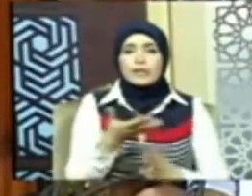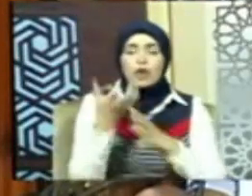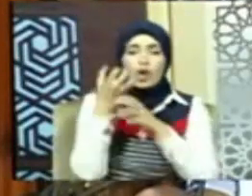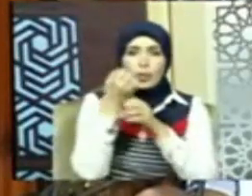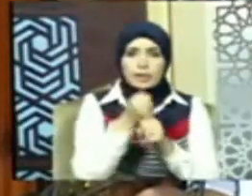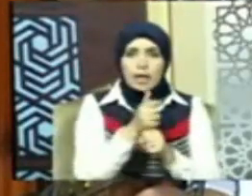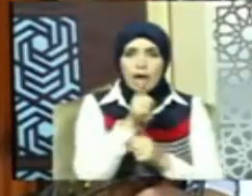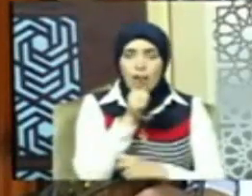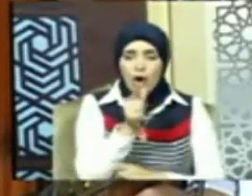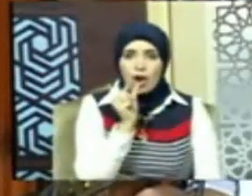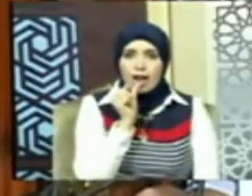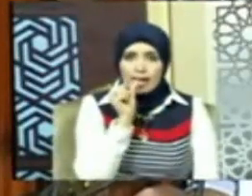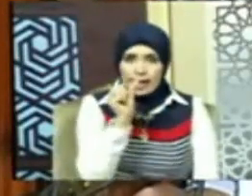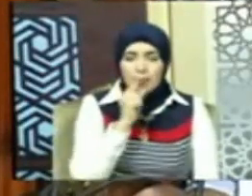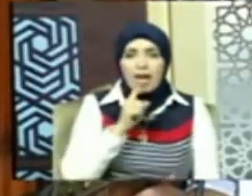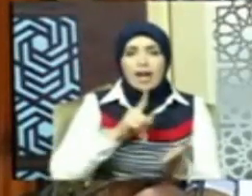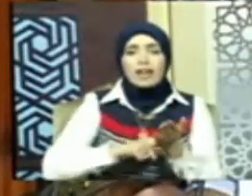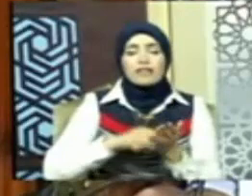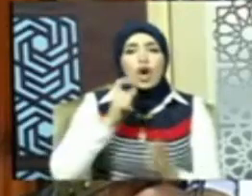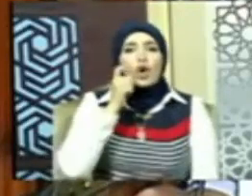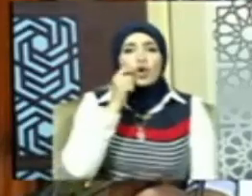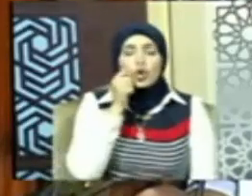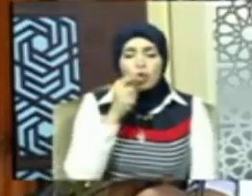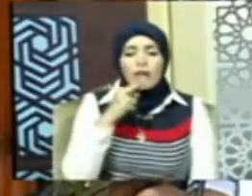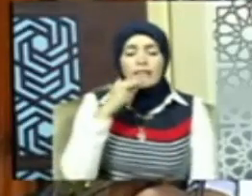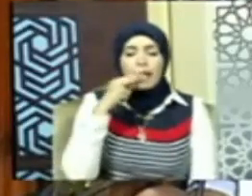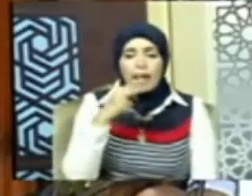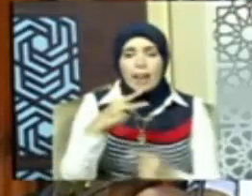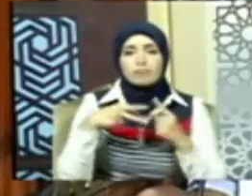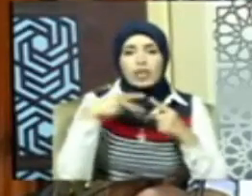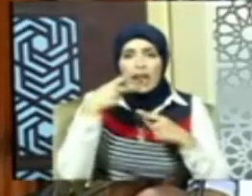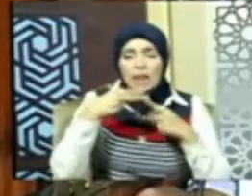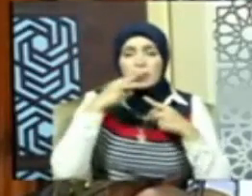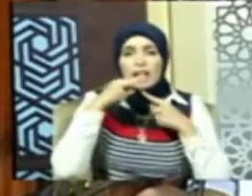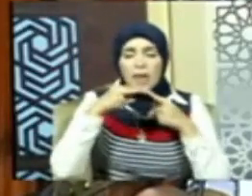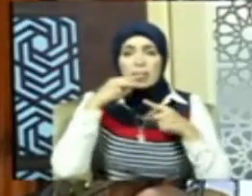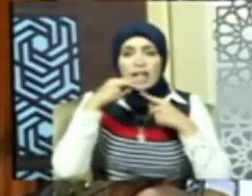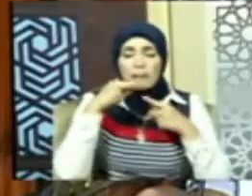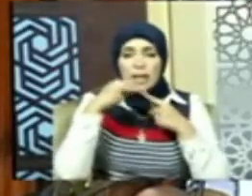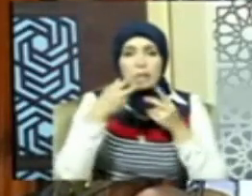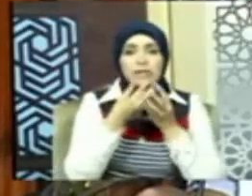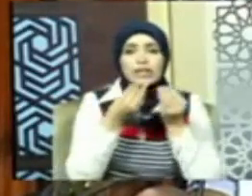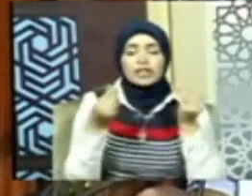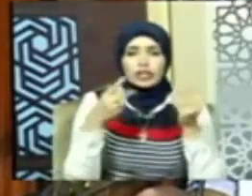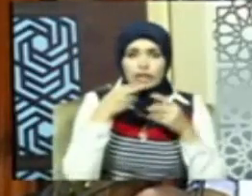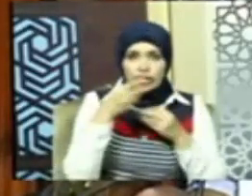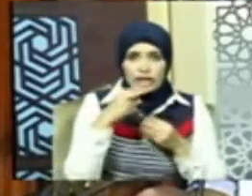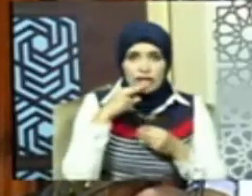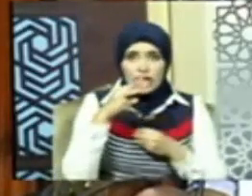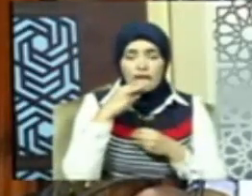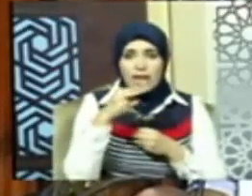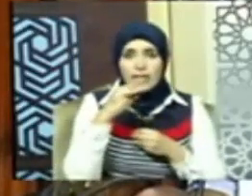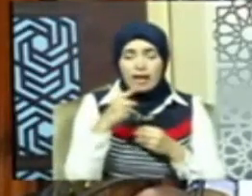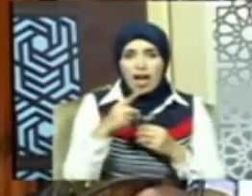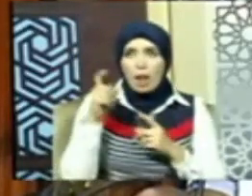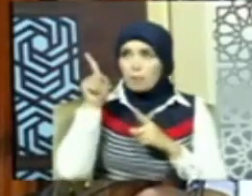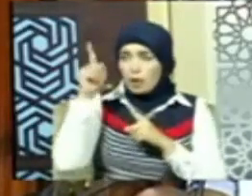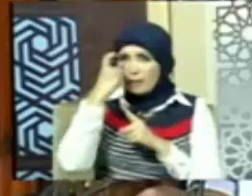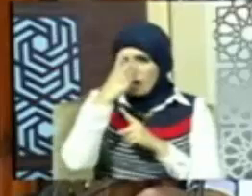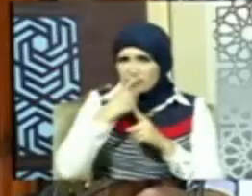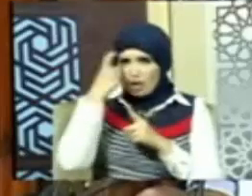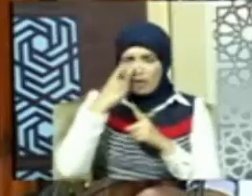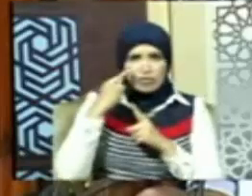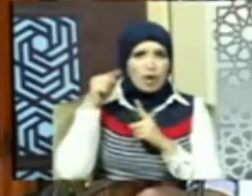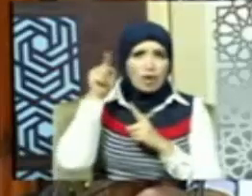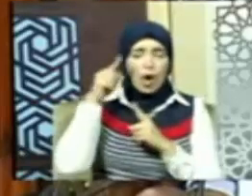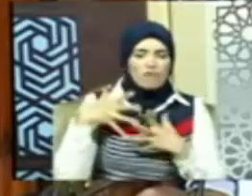وسلم: وإن الرجل ليتكلم بالكلمة من سخط الله عز وجل،